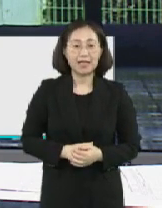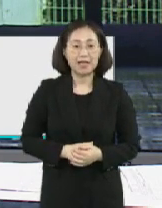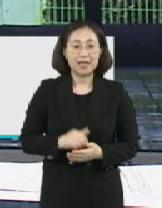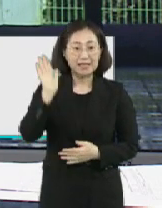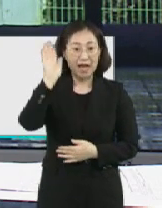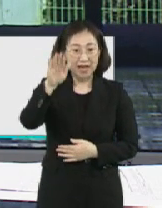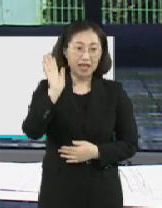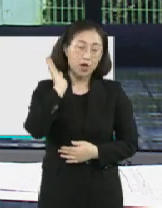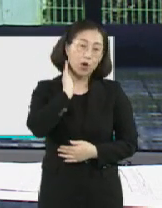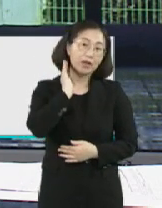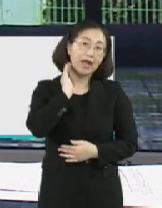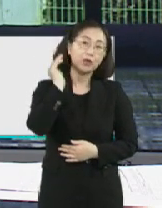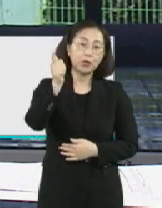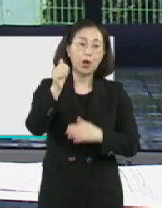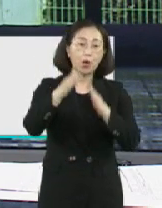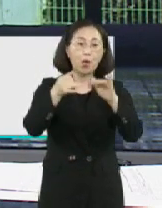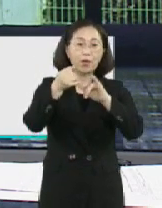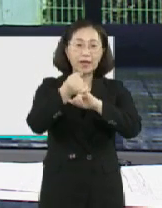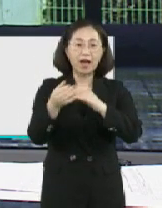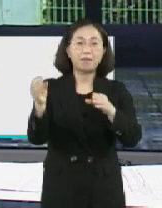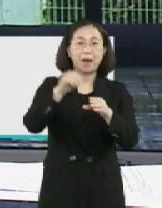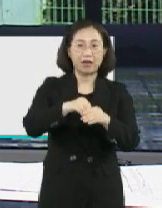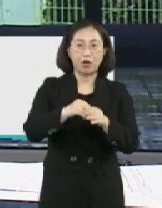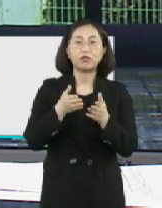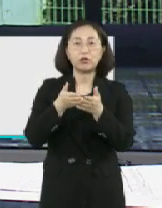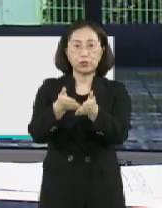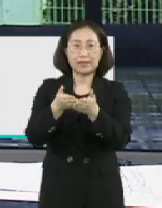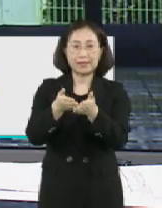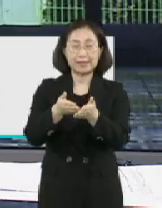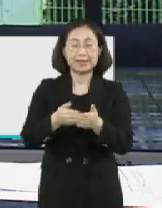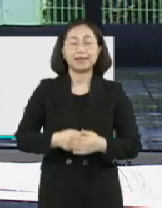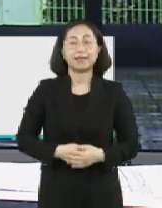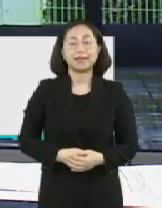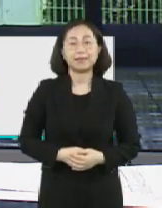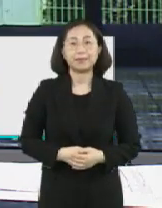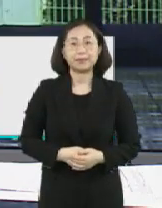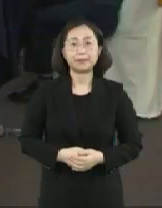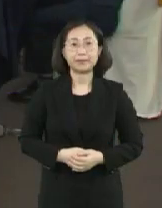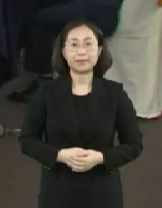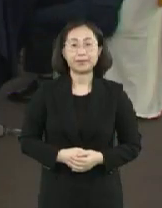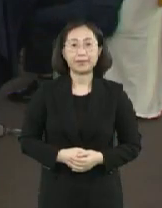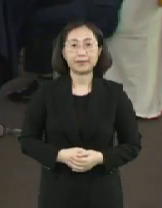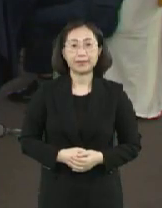차기 대선 공약의 반영을 추진하기로 했습니다. 김진석 기자입니다.